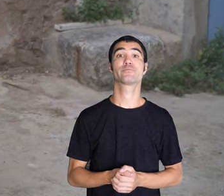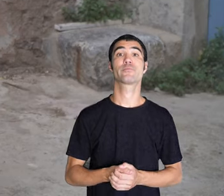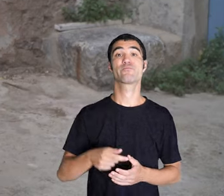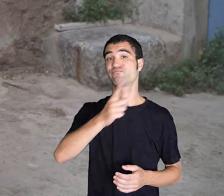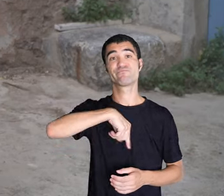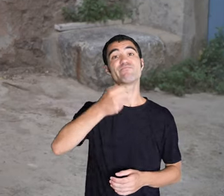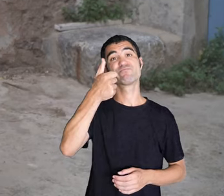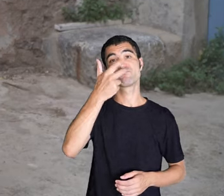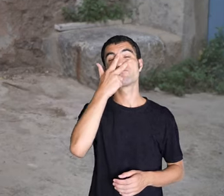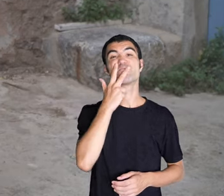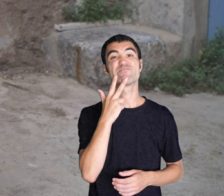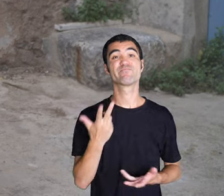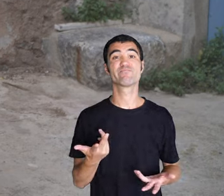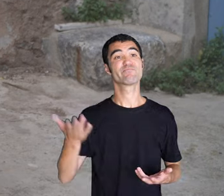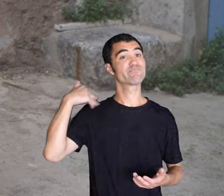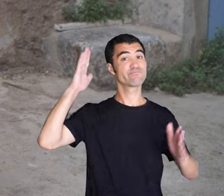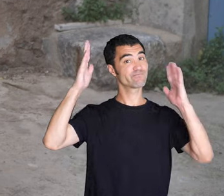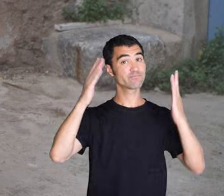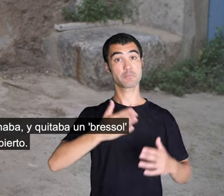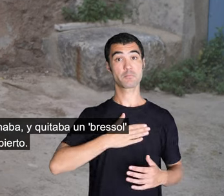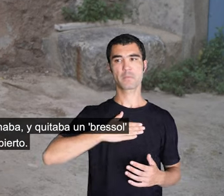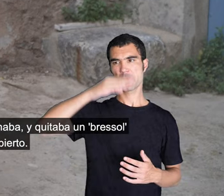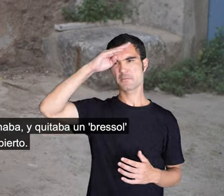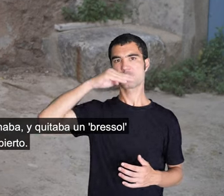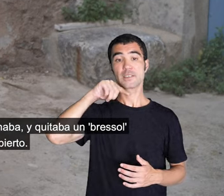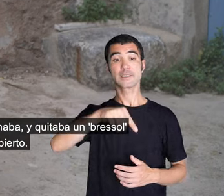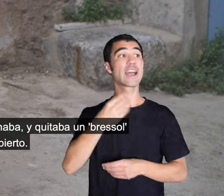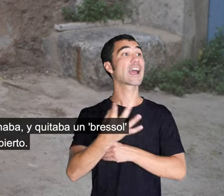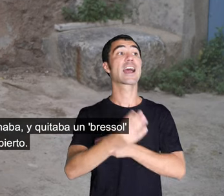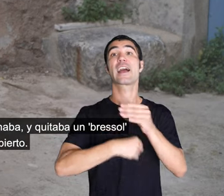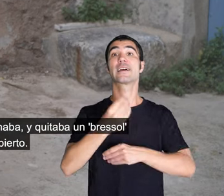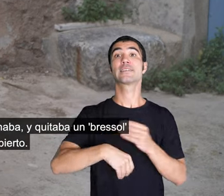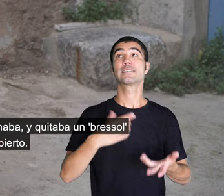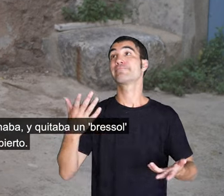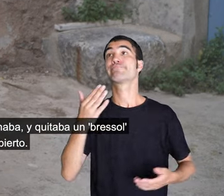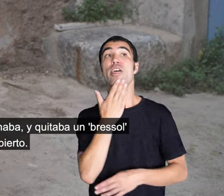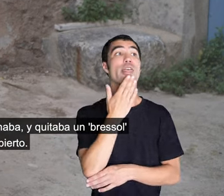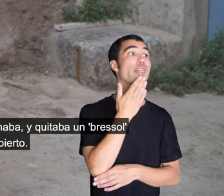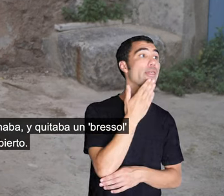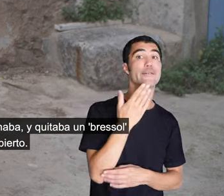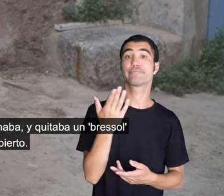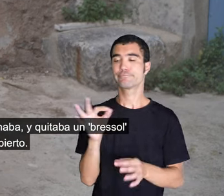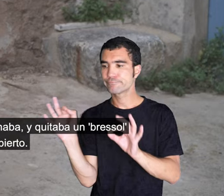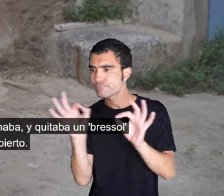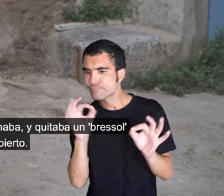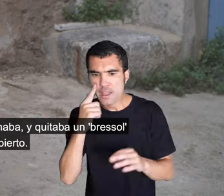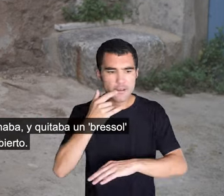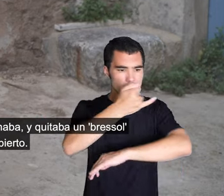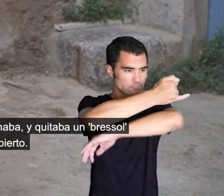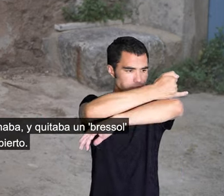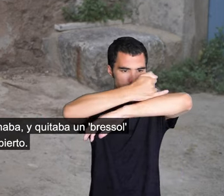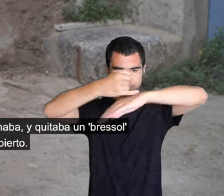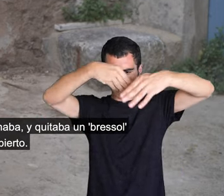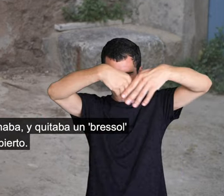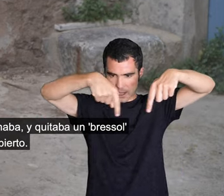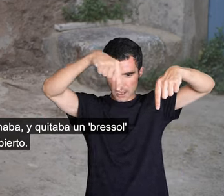hi havia misèria, entens? I mon pare, pues, aquests dies, passava el temps, es repassava tots els palangres, si